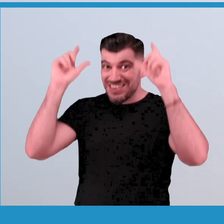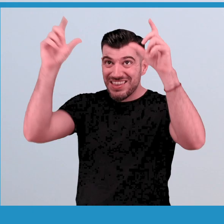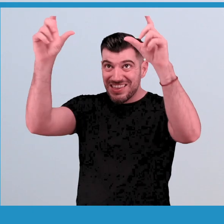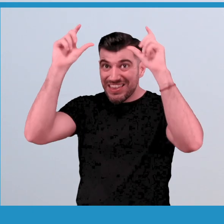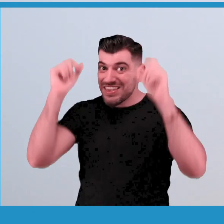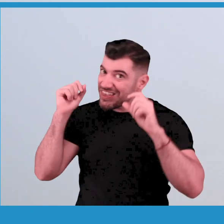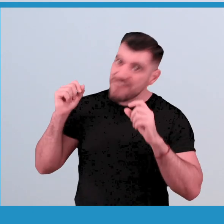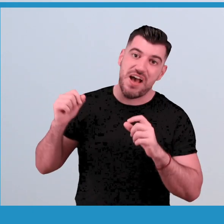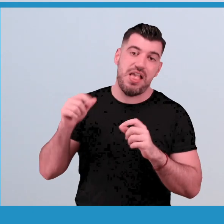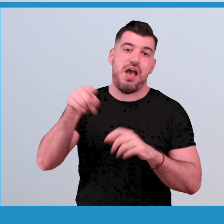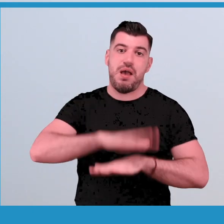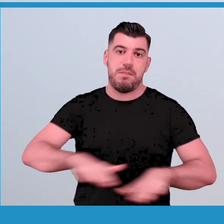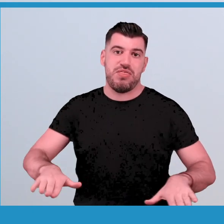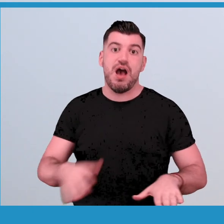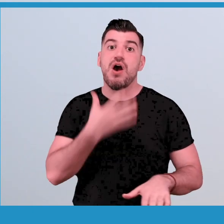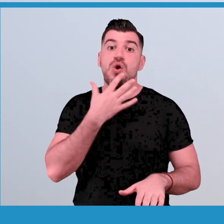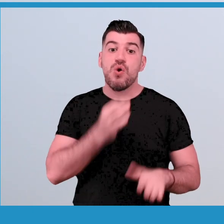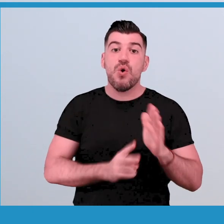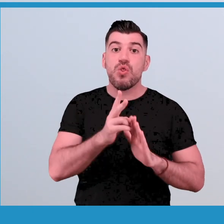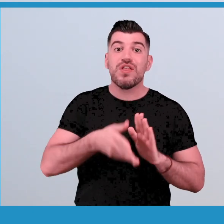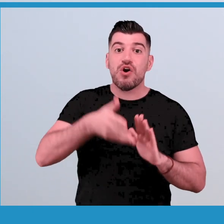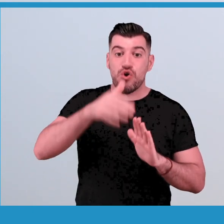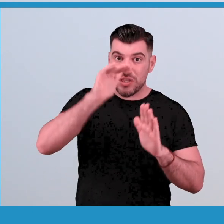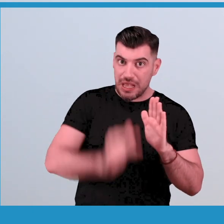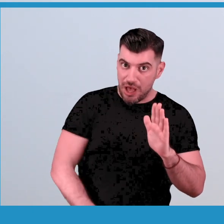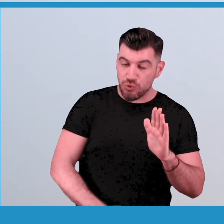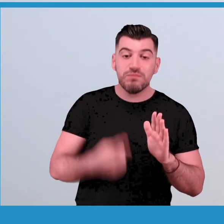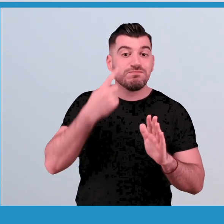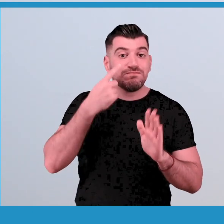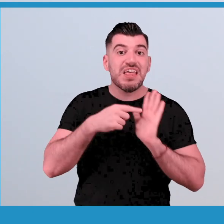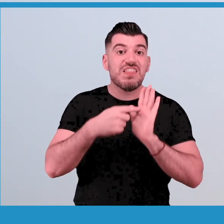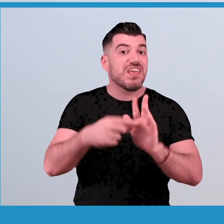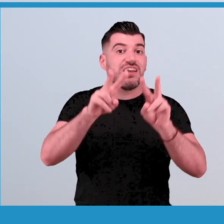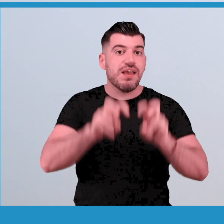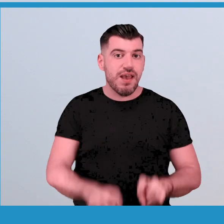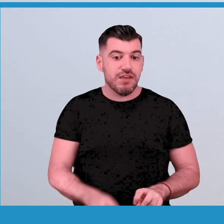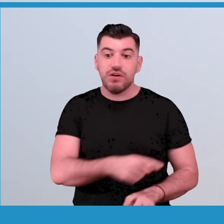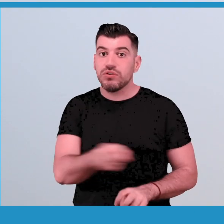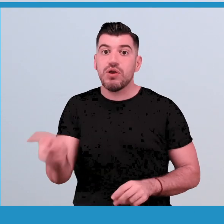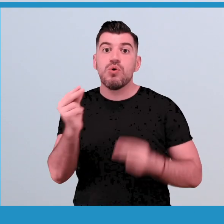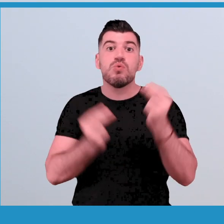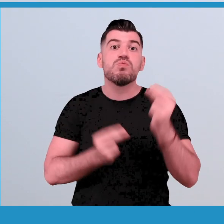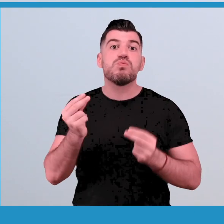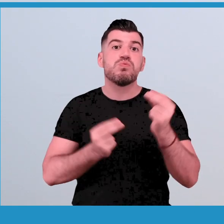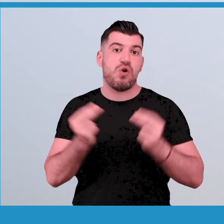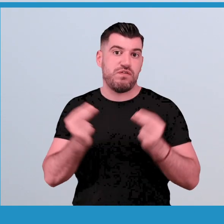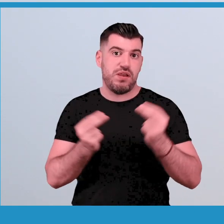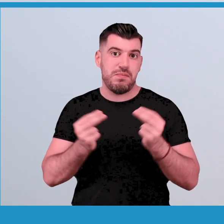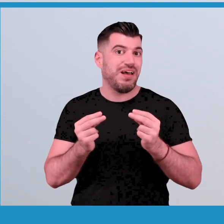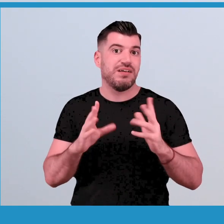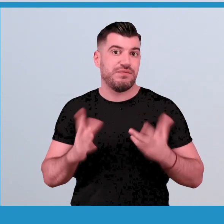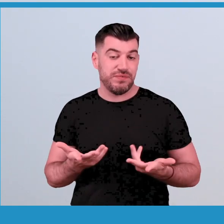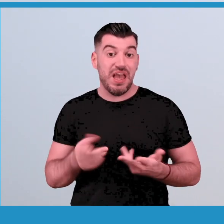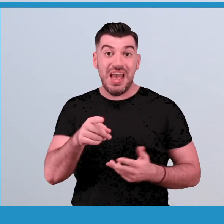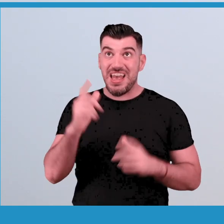διότι έρευνες που όμως δεν έχουν επιβεβαιωθεί πλήρως επιστημονικά, λένε